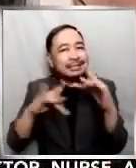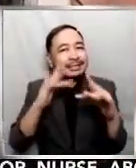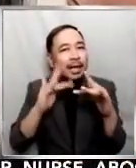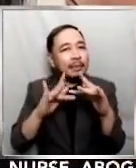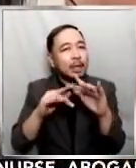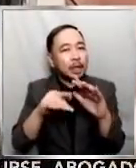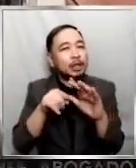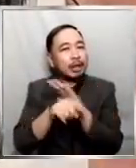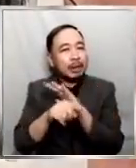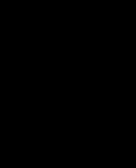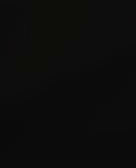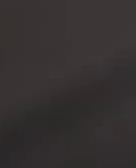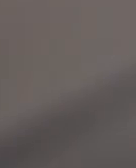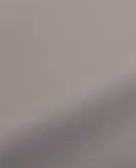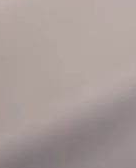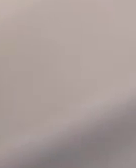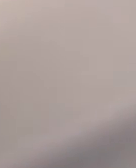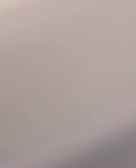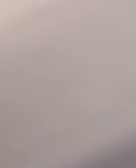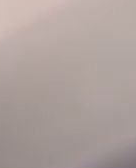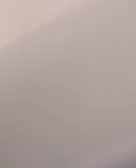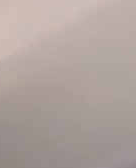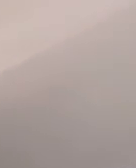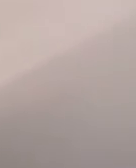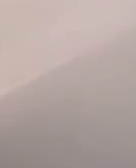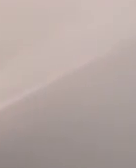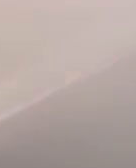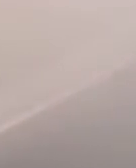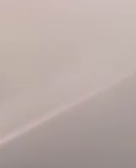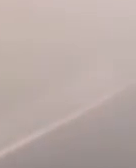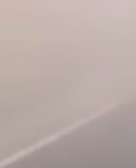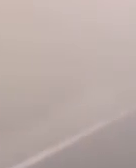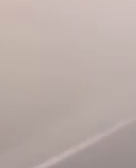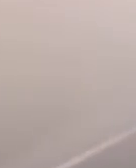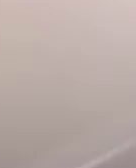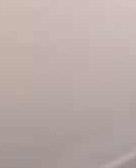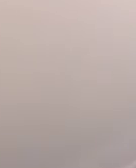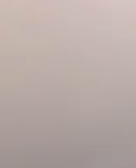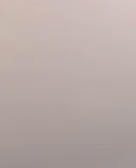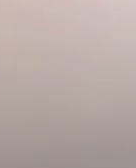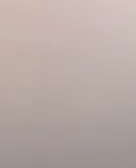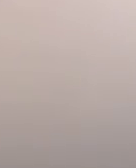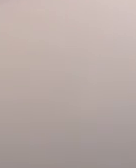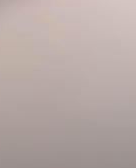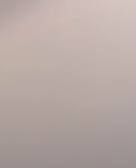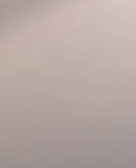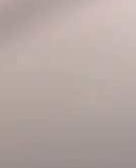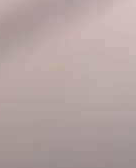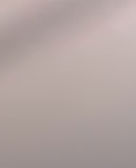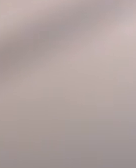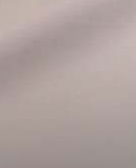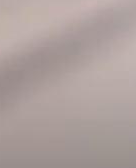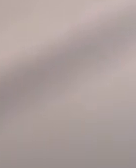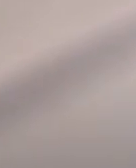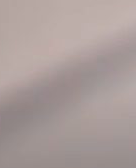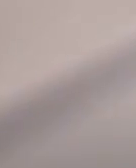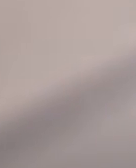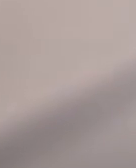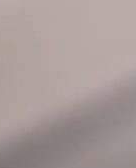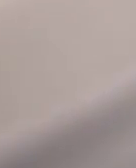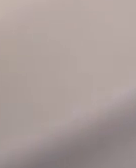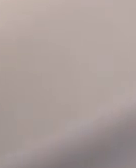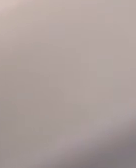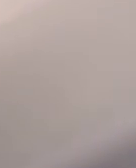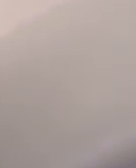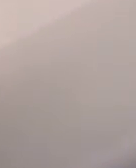nakatutok, 24 oras. Hindi natutulog ang mga balita. Kaya para sa pinakasariwang balita, mag-subscribe kayo sa aming